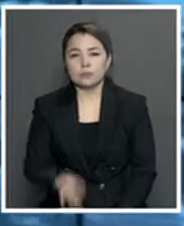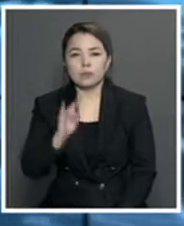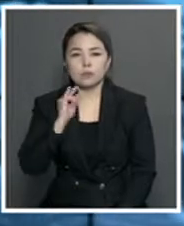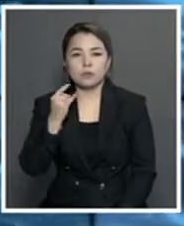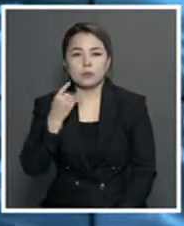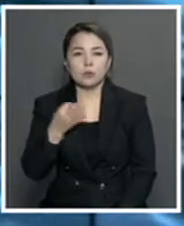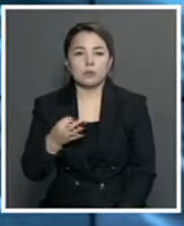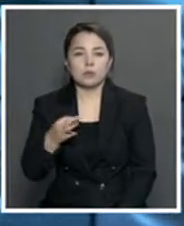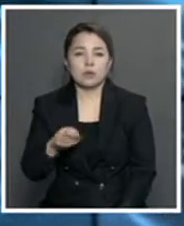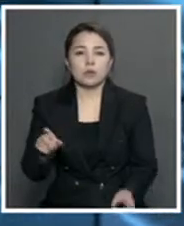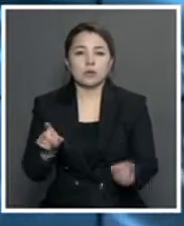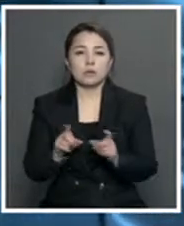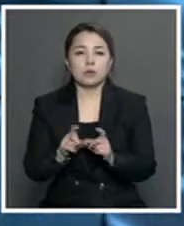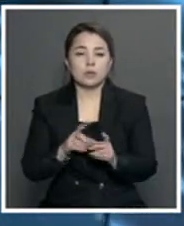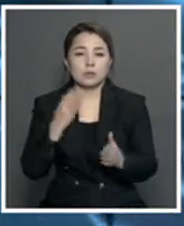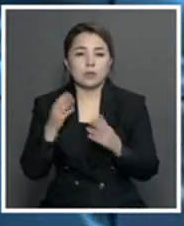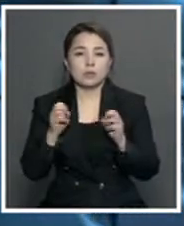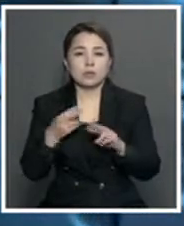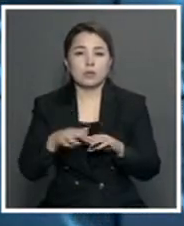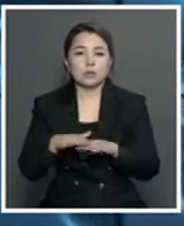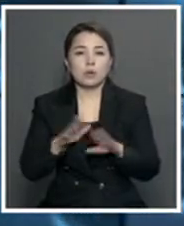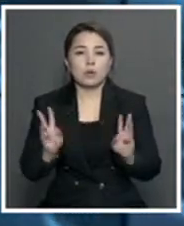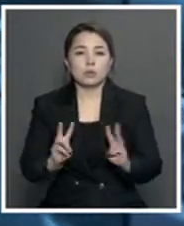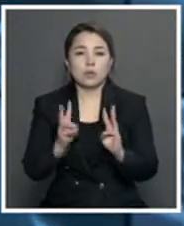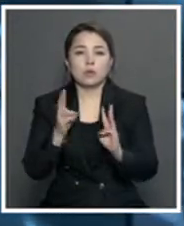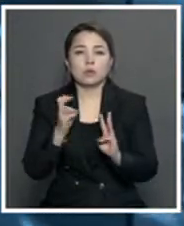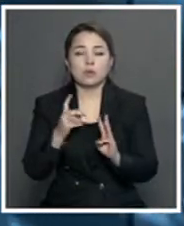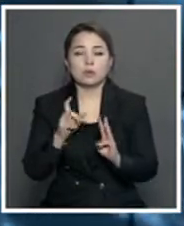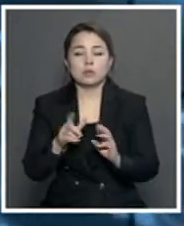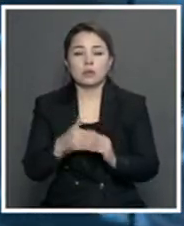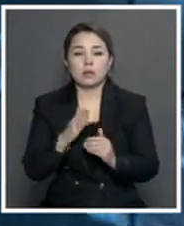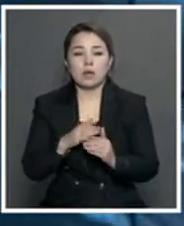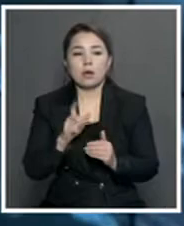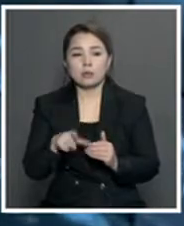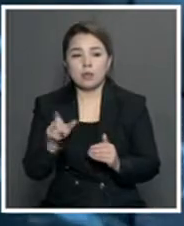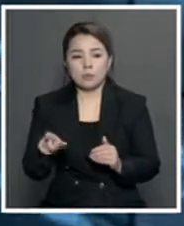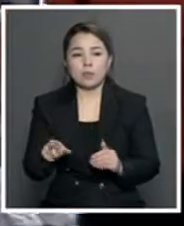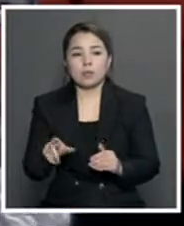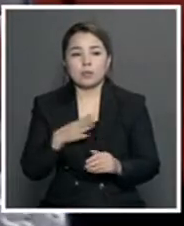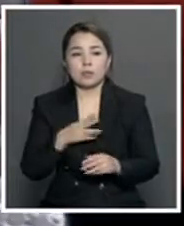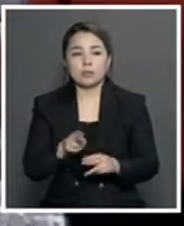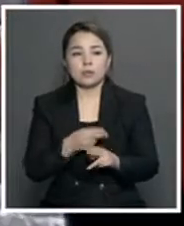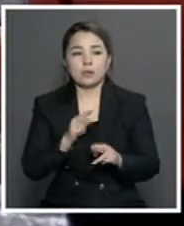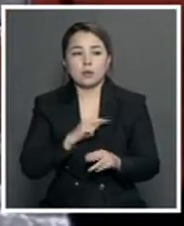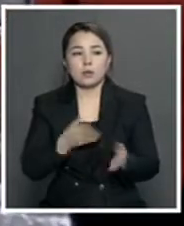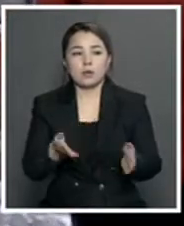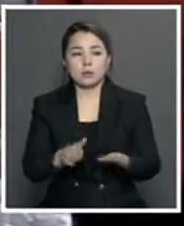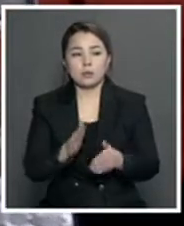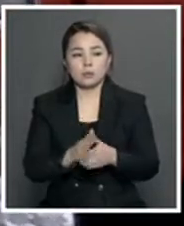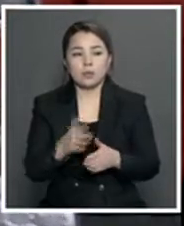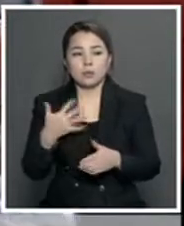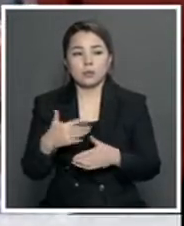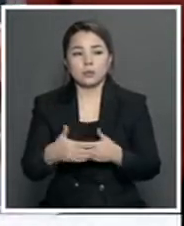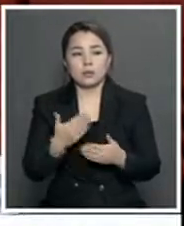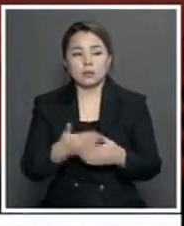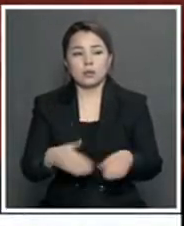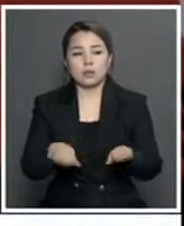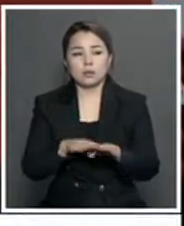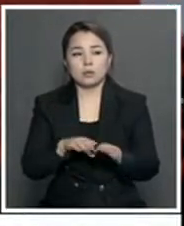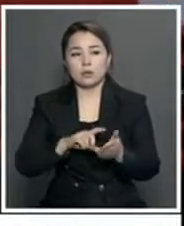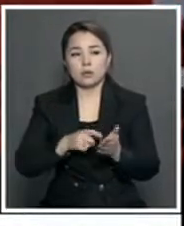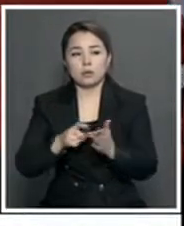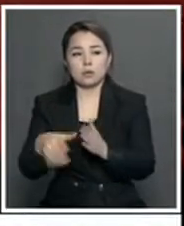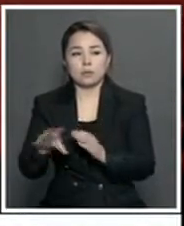Павлодарда да сауда үйі өртеніп, 200-ге тарта адам жұмыссыз қалды. Нысан тұрғын үйге жапсарлас алынған. 50-ден аса дүңгіршікті жалын